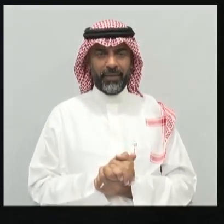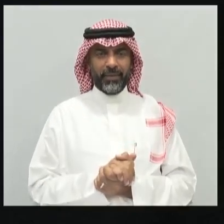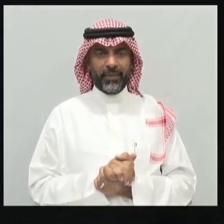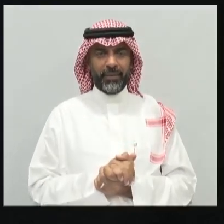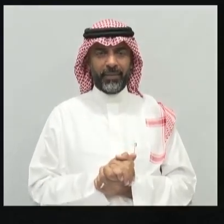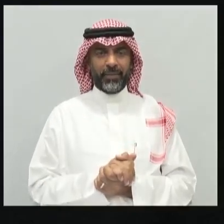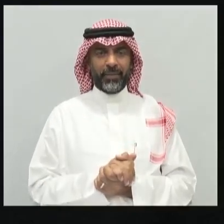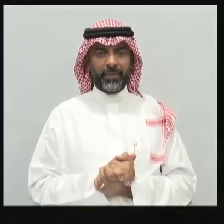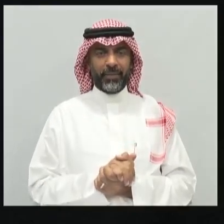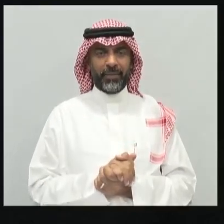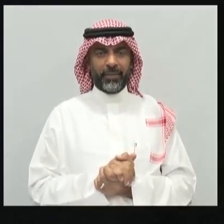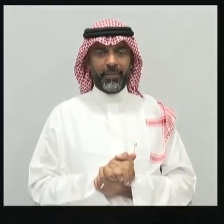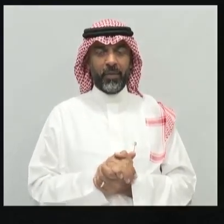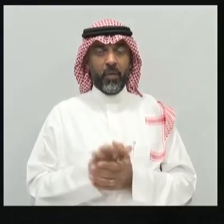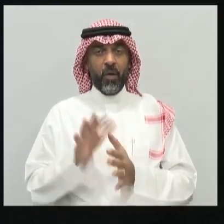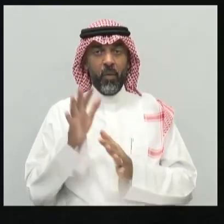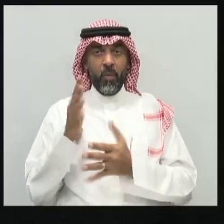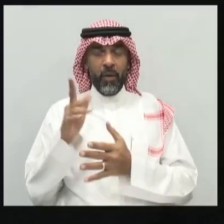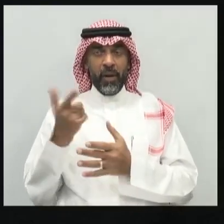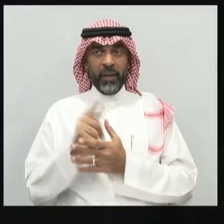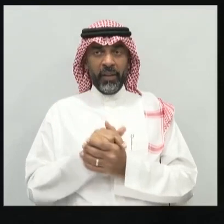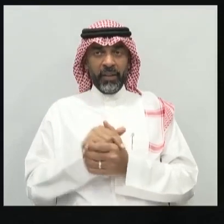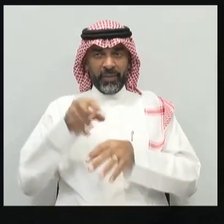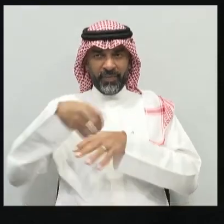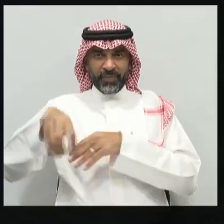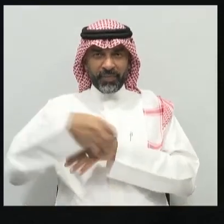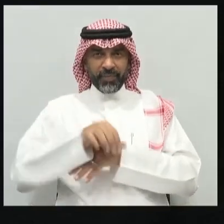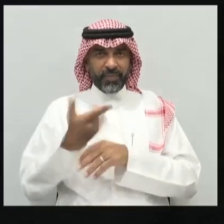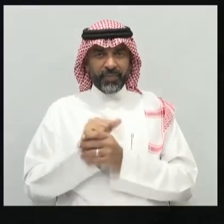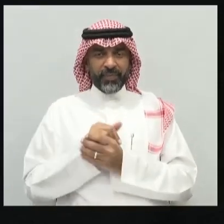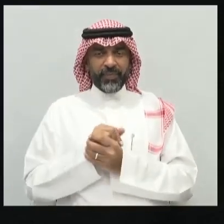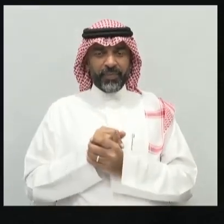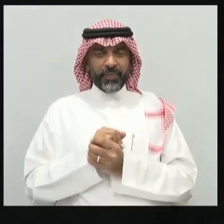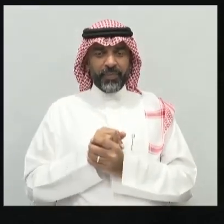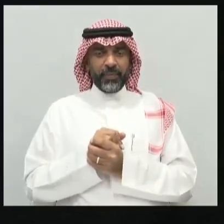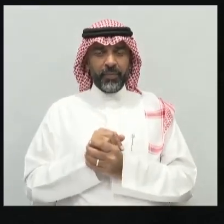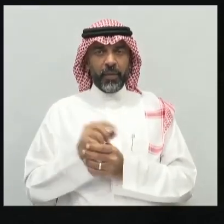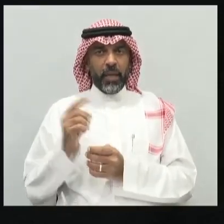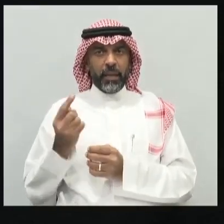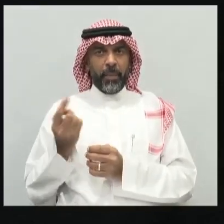الموارد هذه ممكن تكون موارد ماذا احسنتم موا